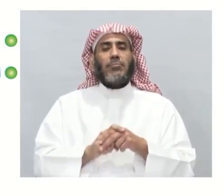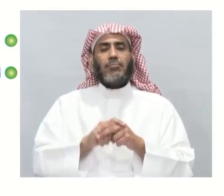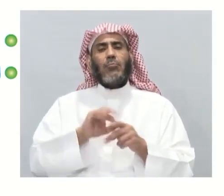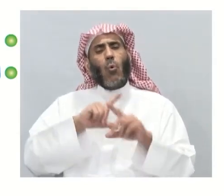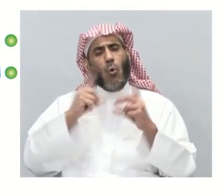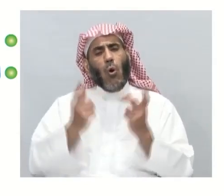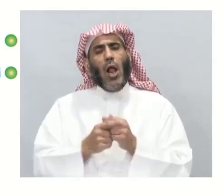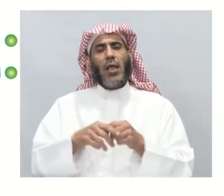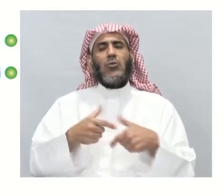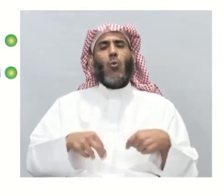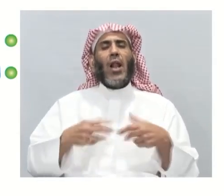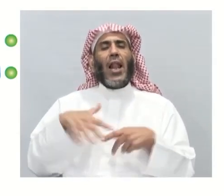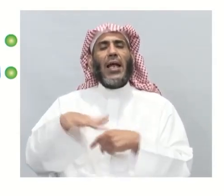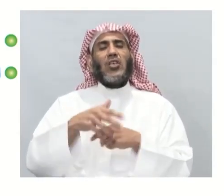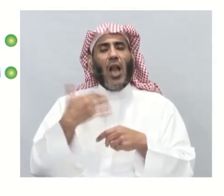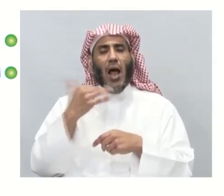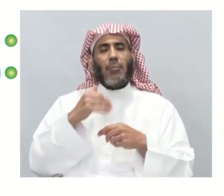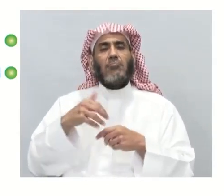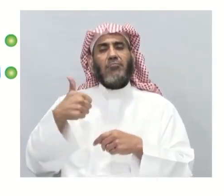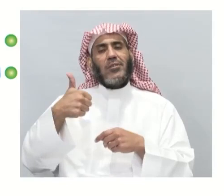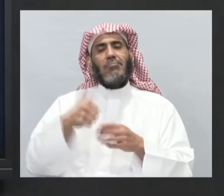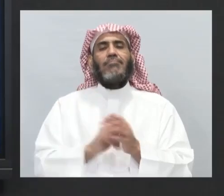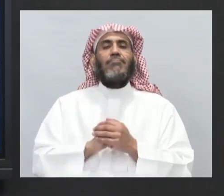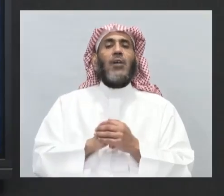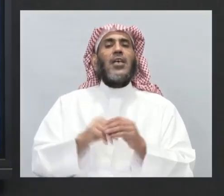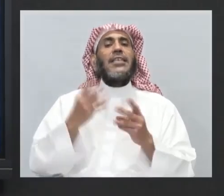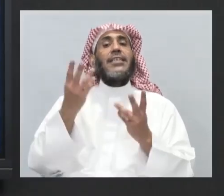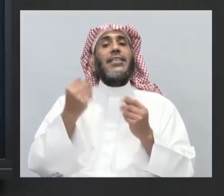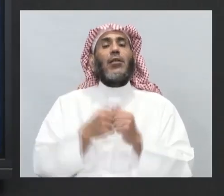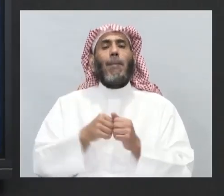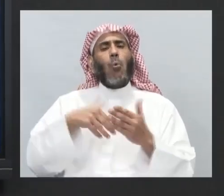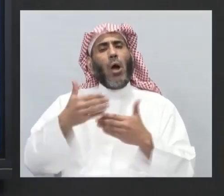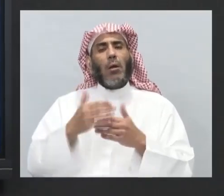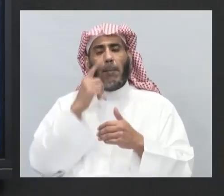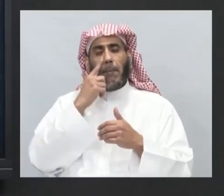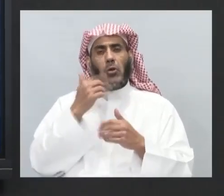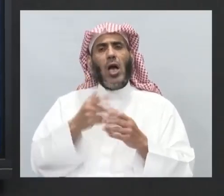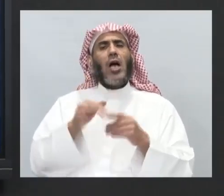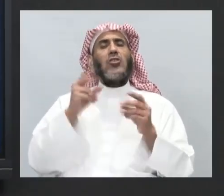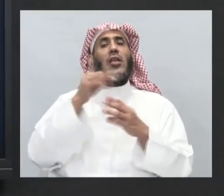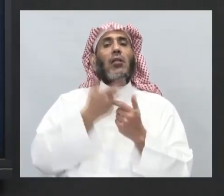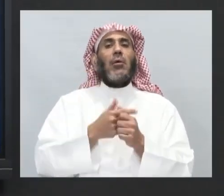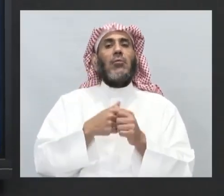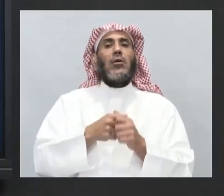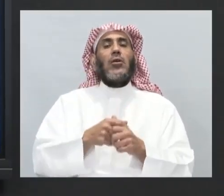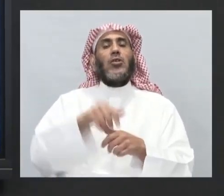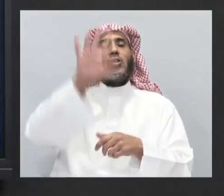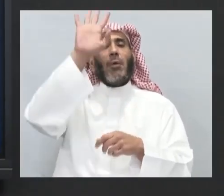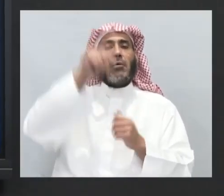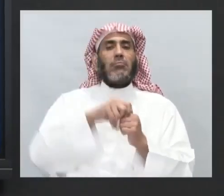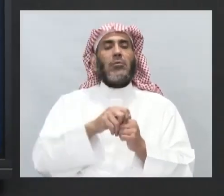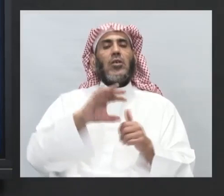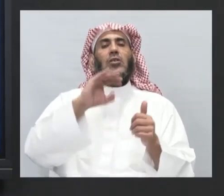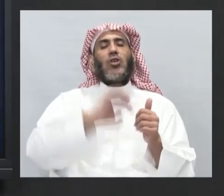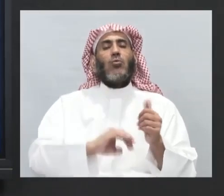هذه الان لما يعدد الان الدول هو يستخدم قضيه التعداد وغيرها مثلا الجهات الاربع لدينا الشمال لدينا